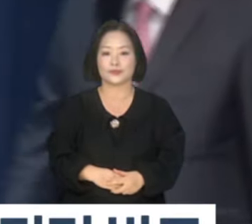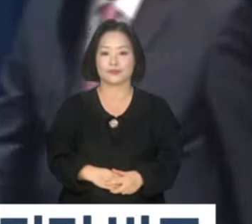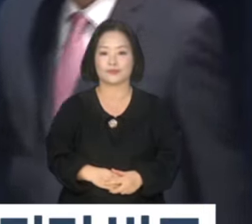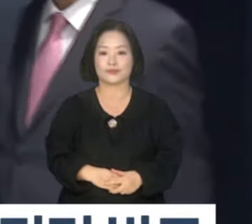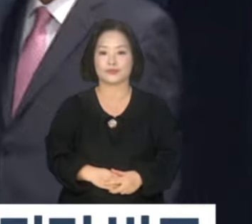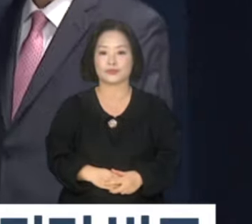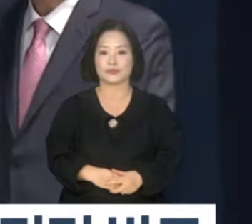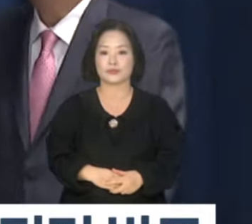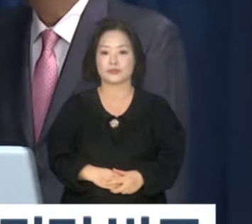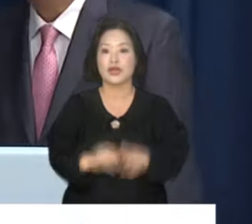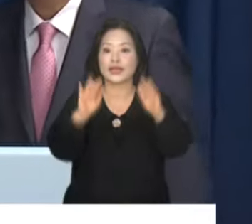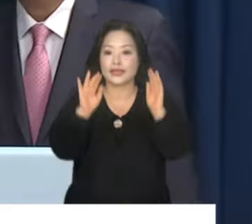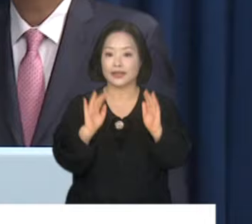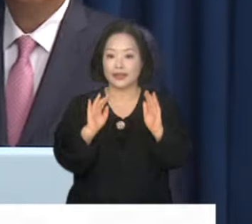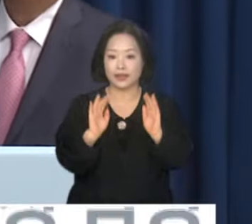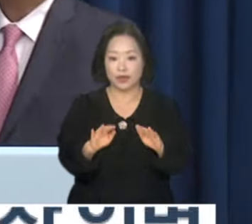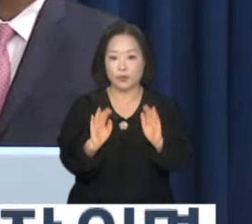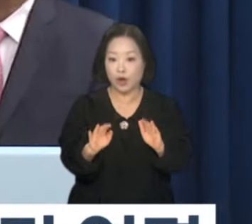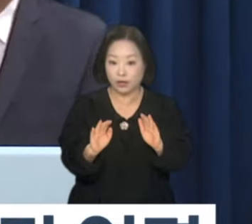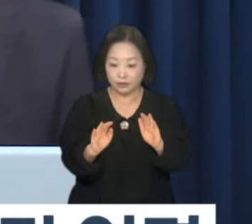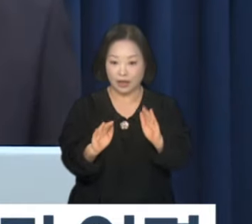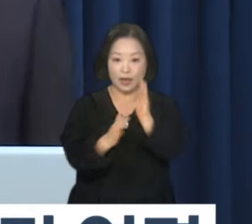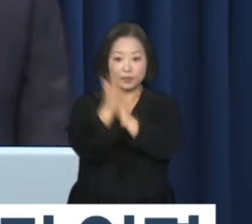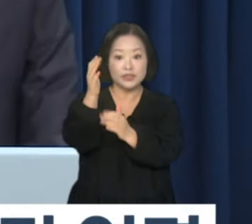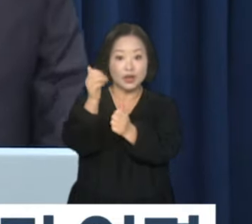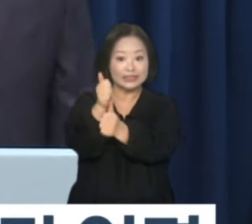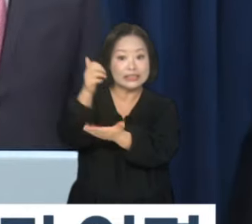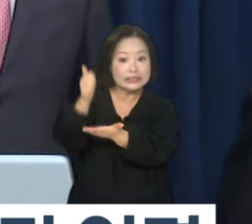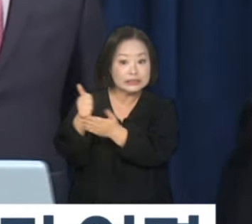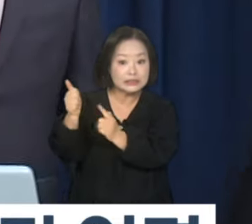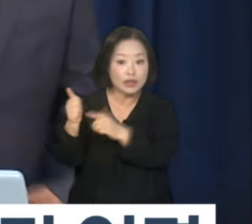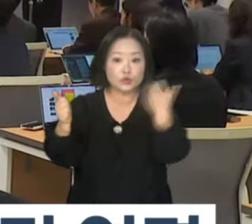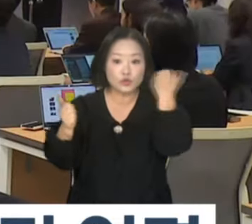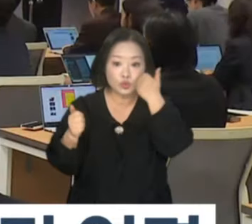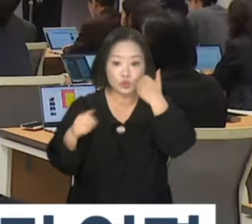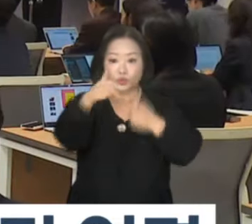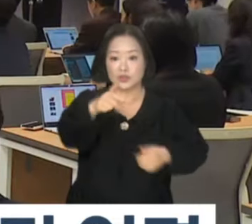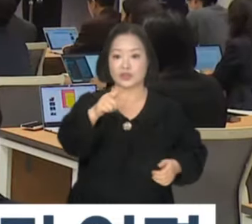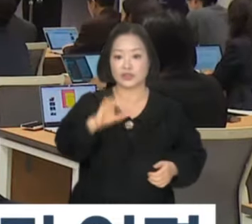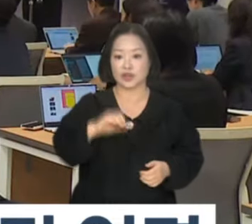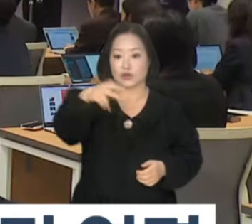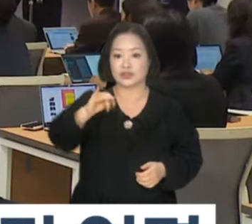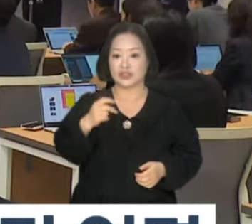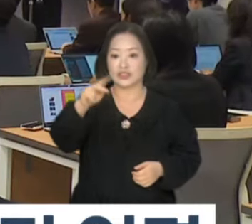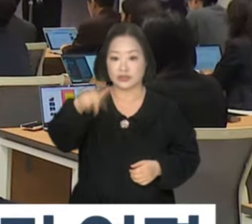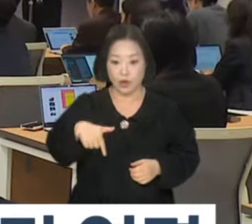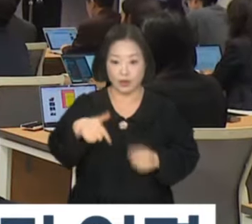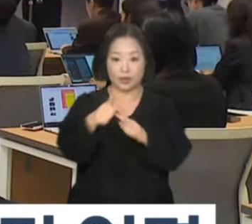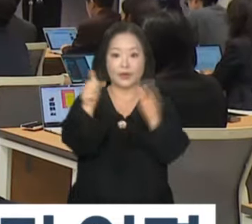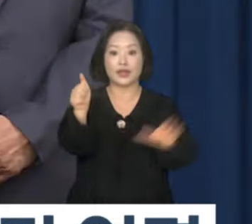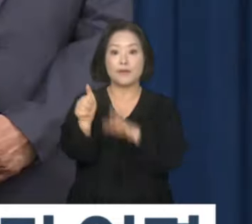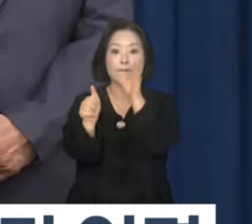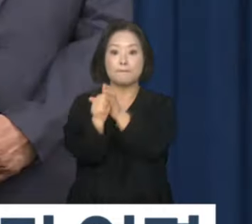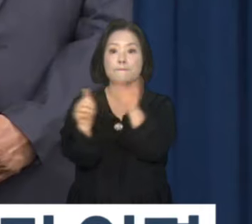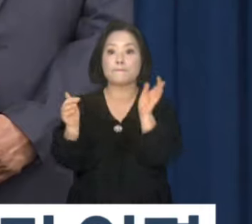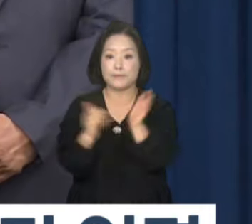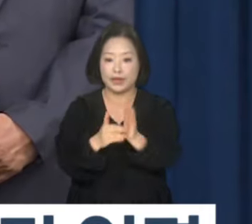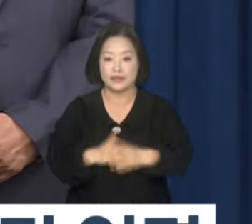기자입니다 이관섭 대통령 비서실장의 후임으로 국민의 임 정진석 의원이 신임 비서실장에